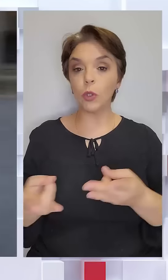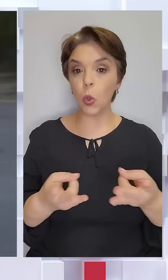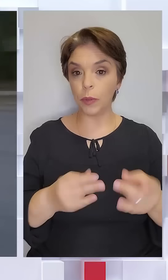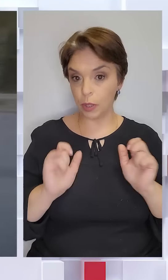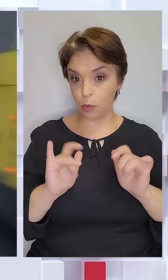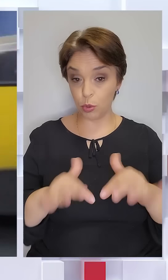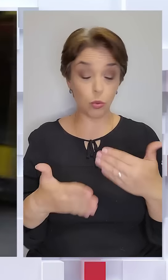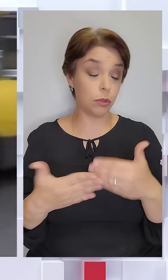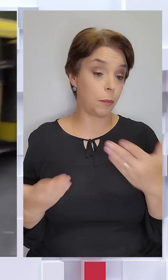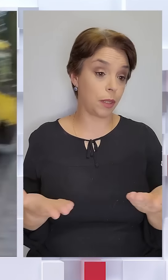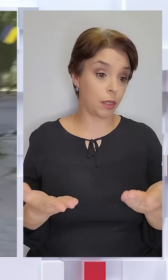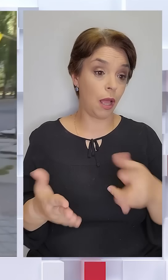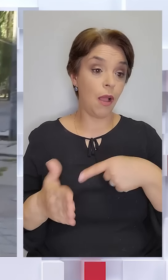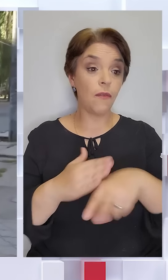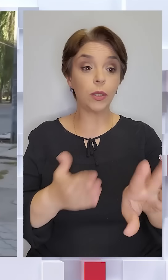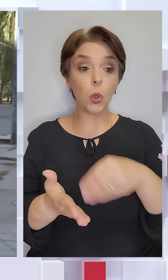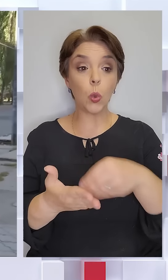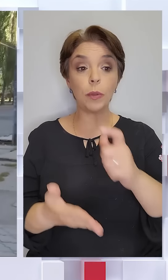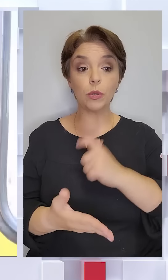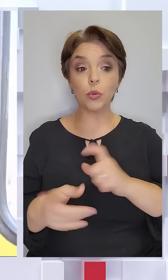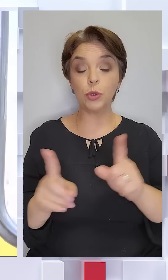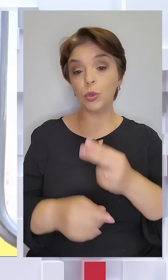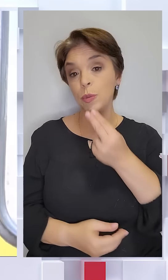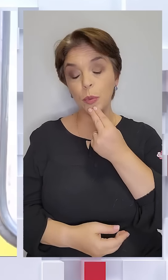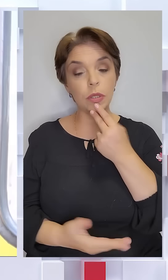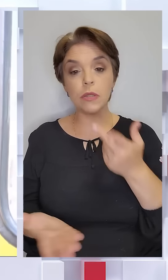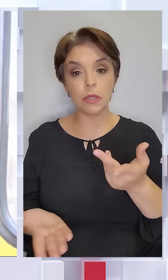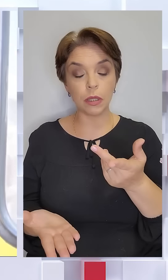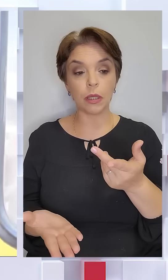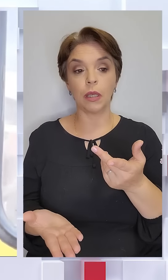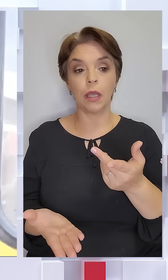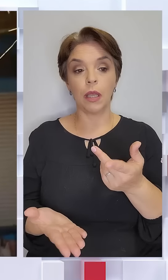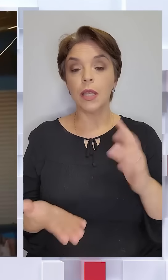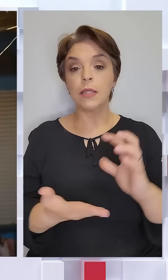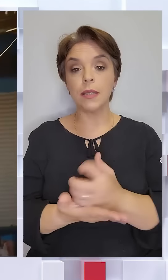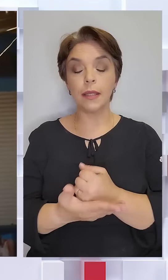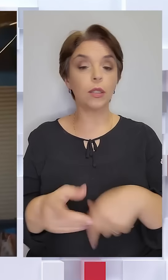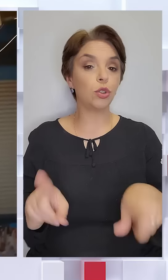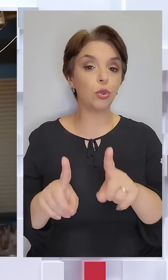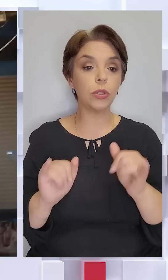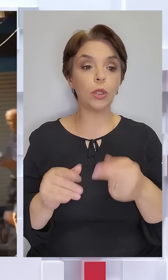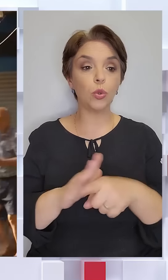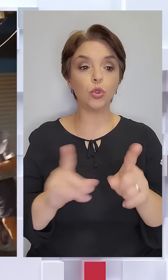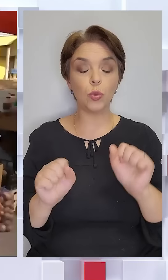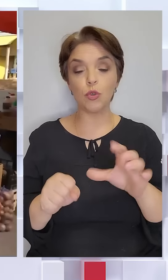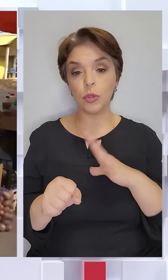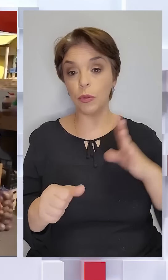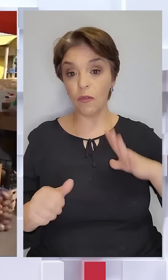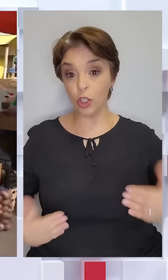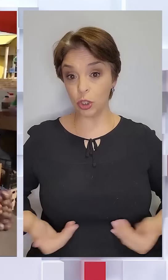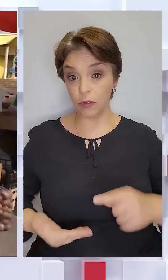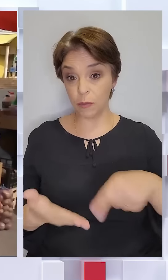необхідні процедури, наприклад, вийти купити собі щось поїсти, знайти щось для того, щоб можна було